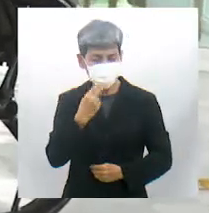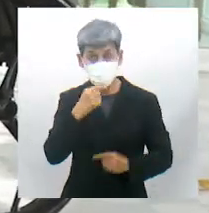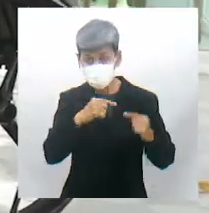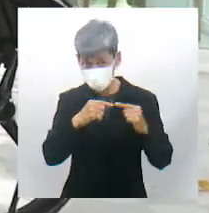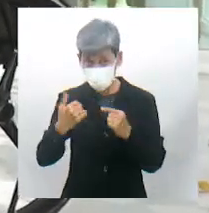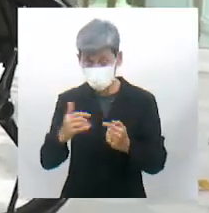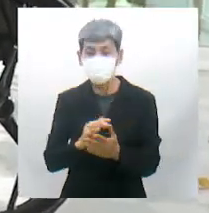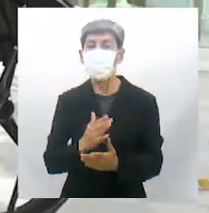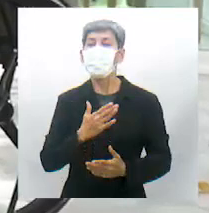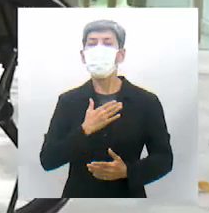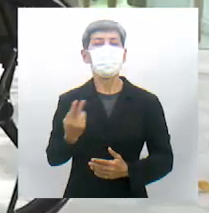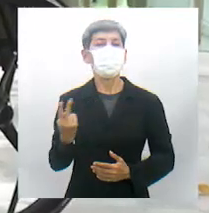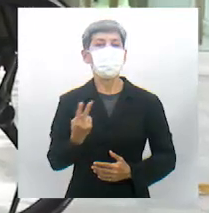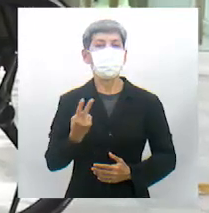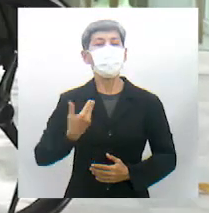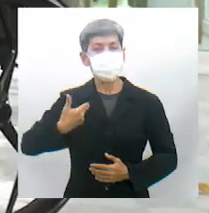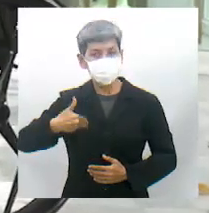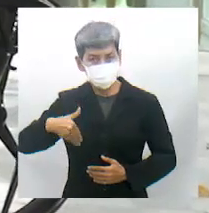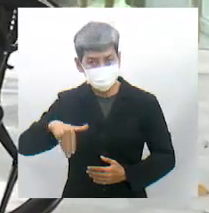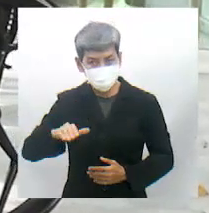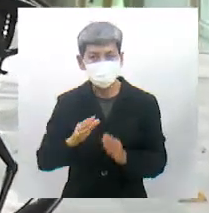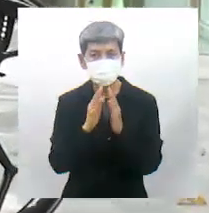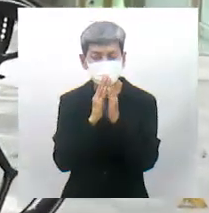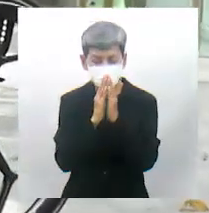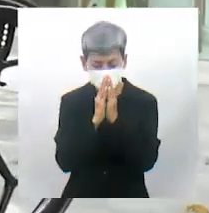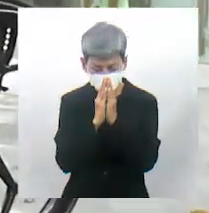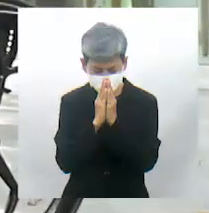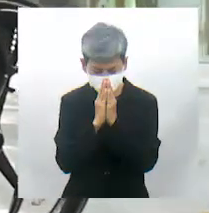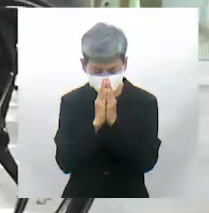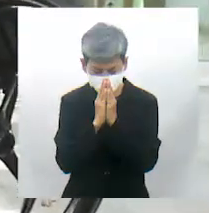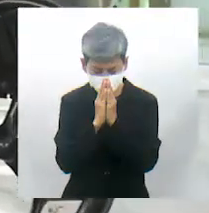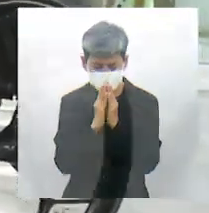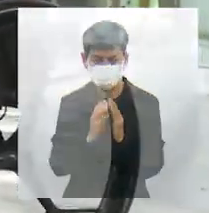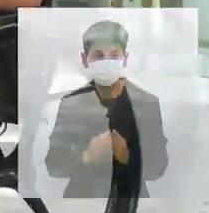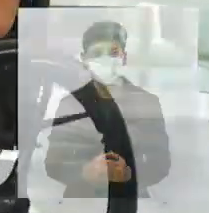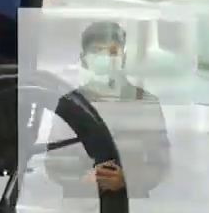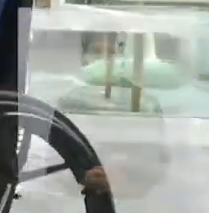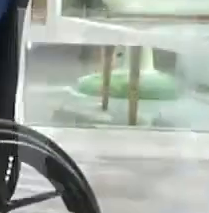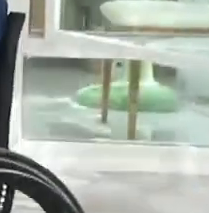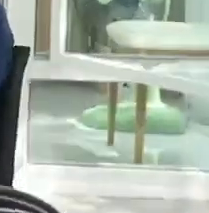ามชมกันด้วยวันนี้ผมแล้วก็ท่านนายกขอตัวลาคุณผู้ชมไปก่อนสวัสดีครับ